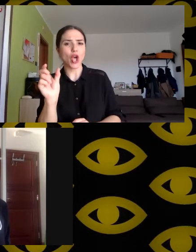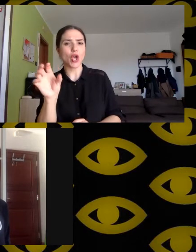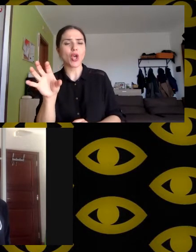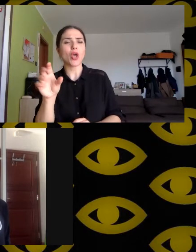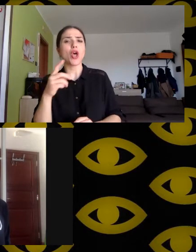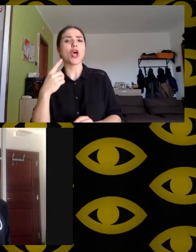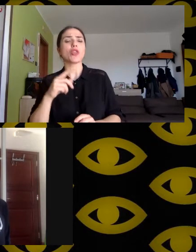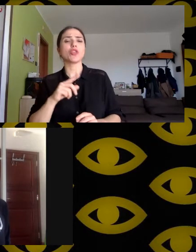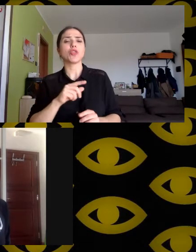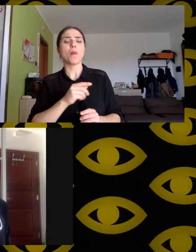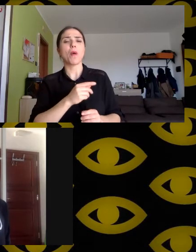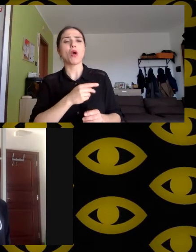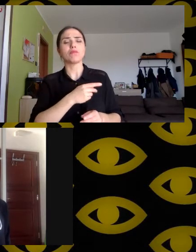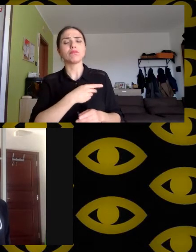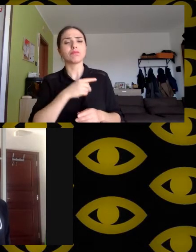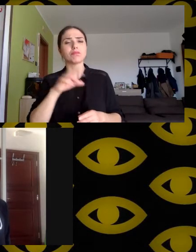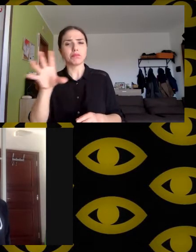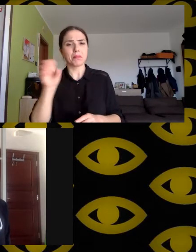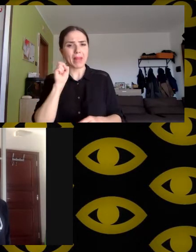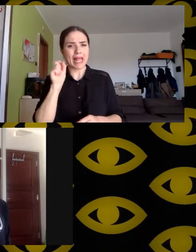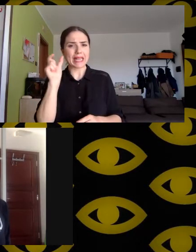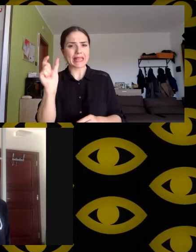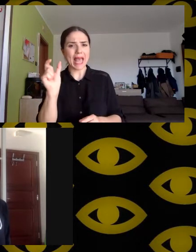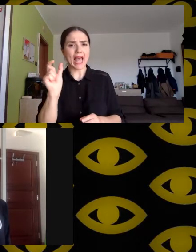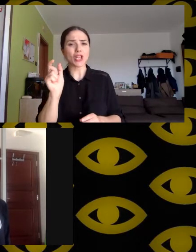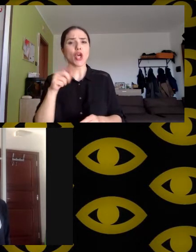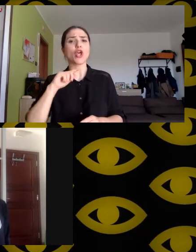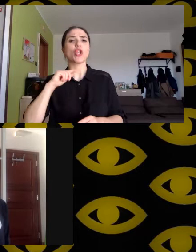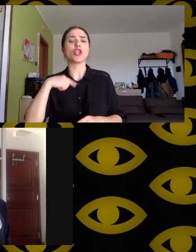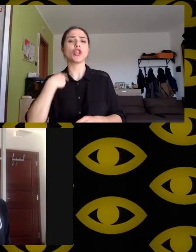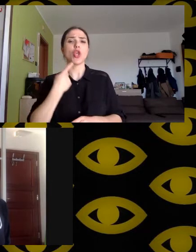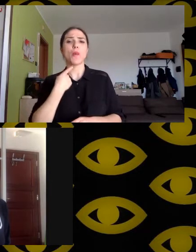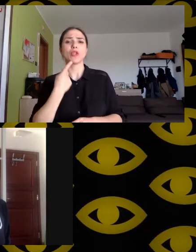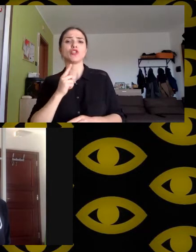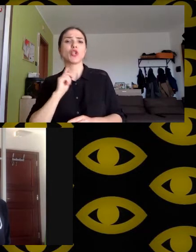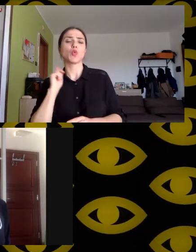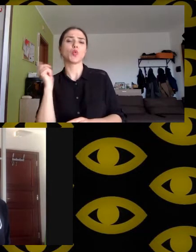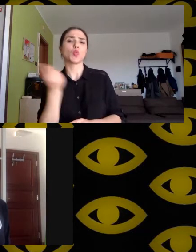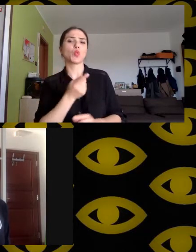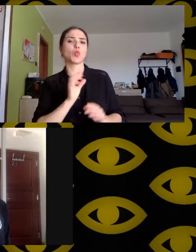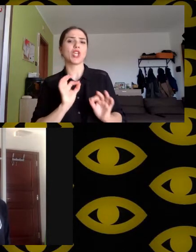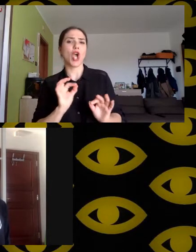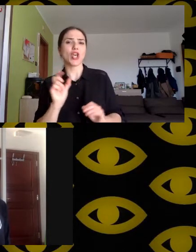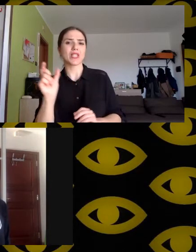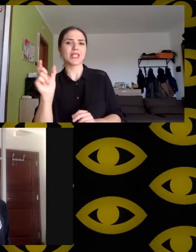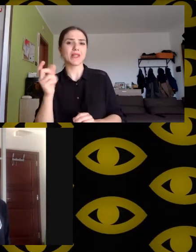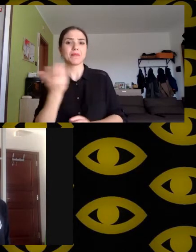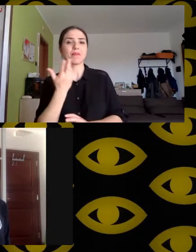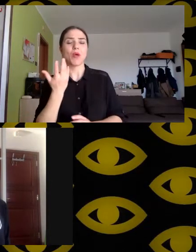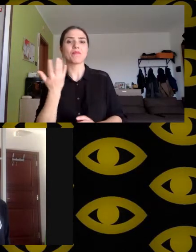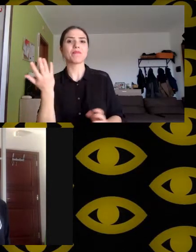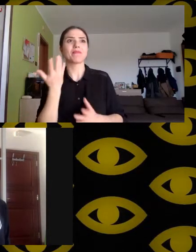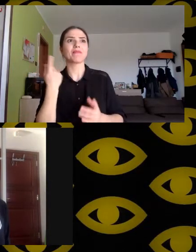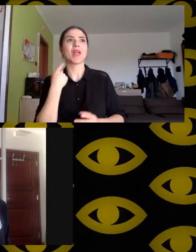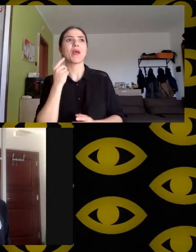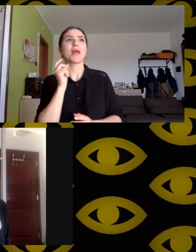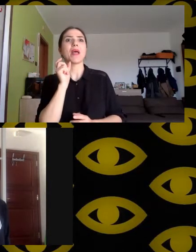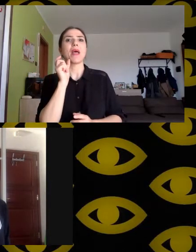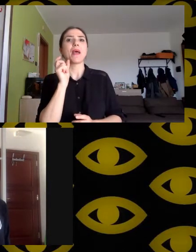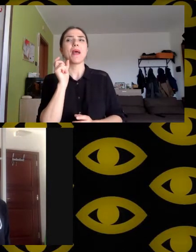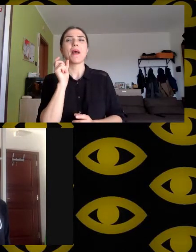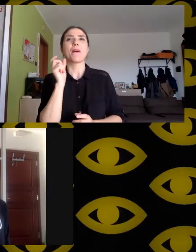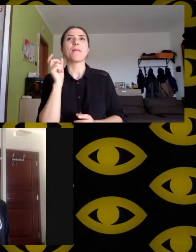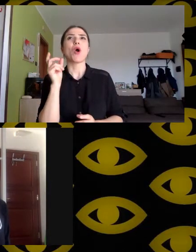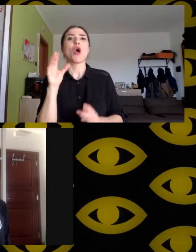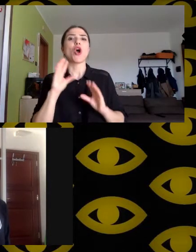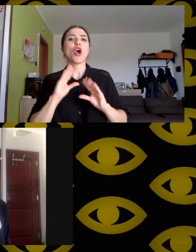la popolazione, no? Quindi, che ne so, sai quelli che dicono dai, chi volere e potere ed è uguale per tutti,